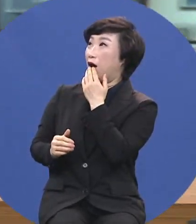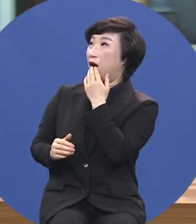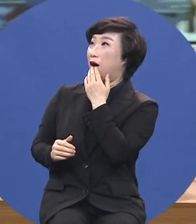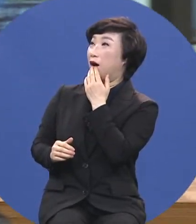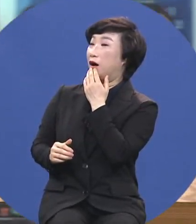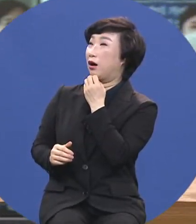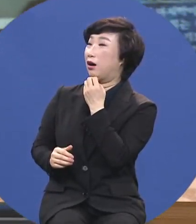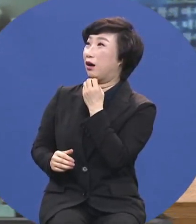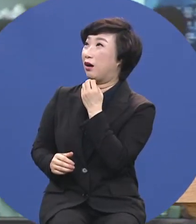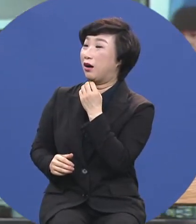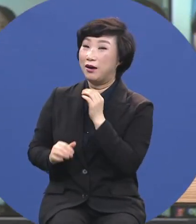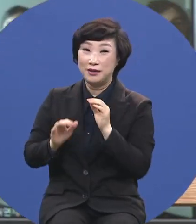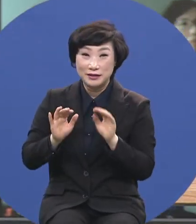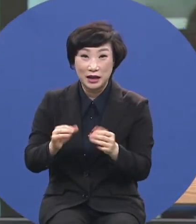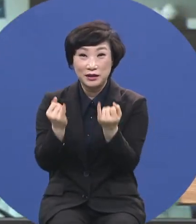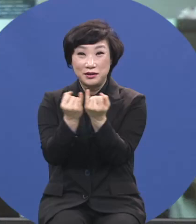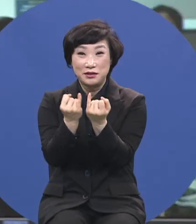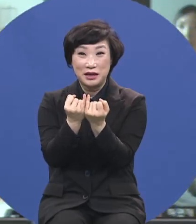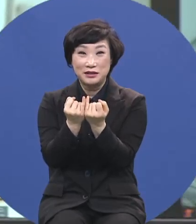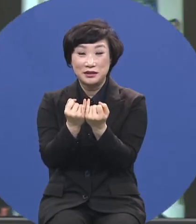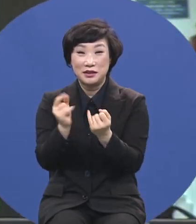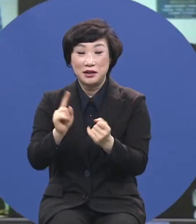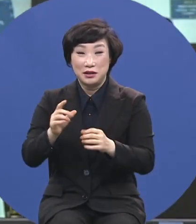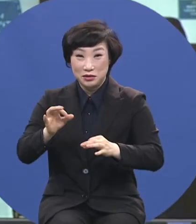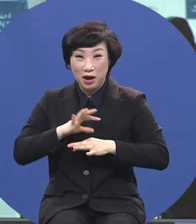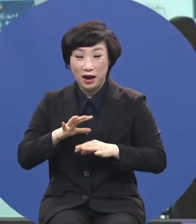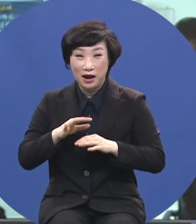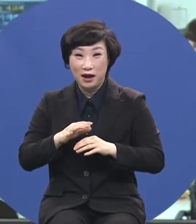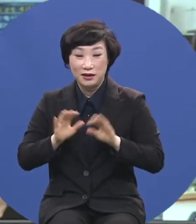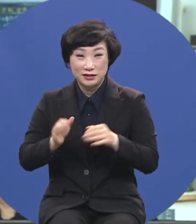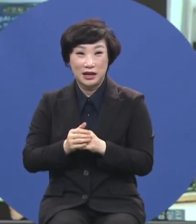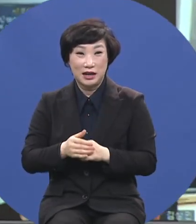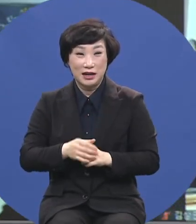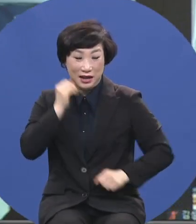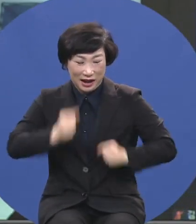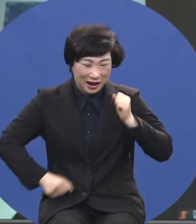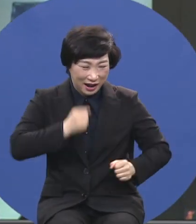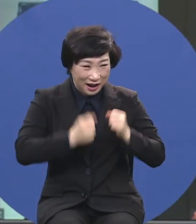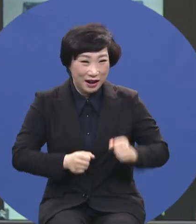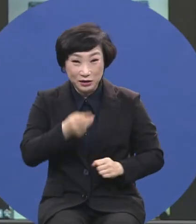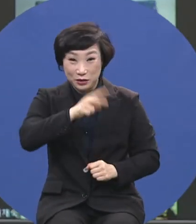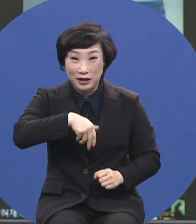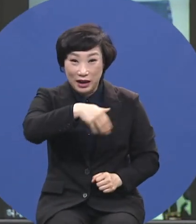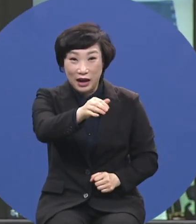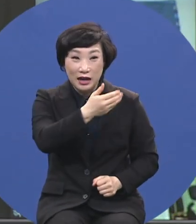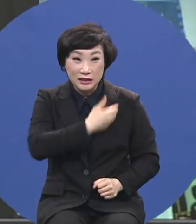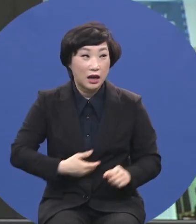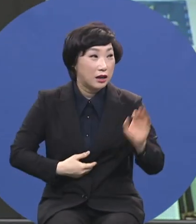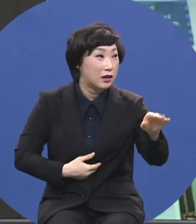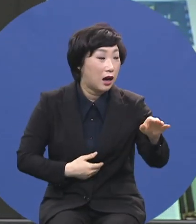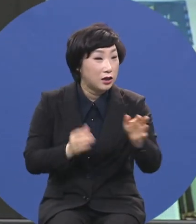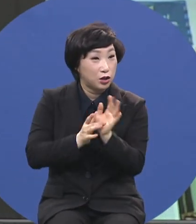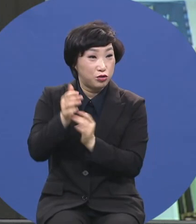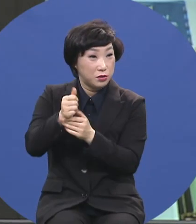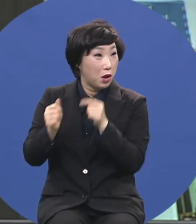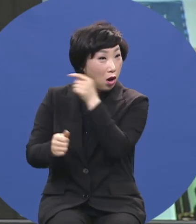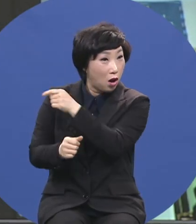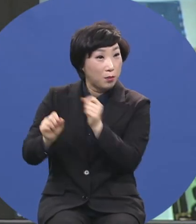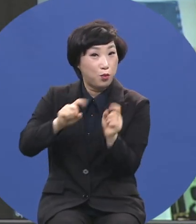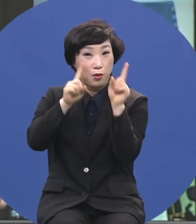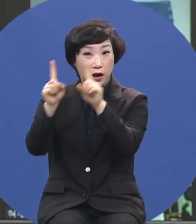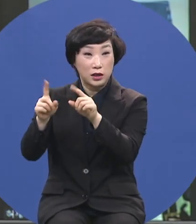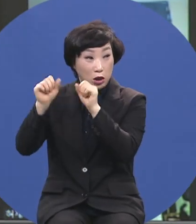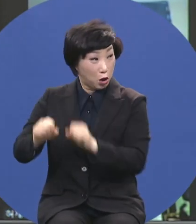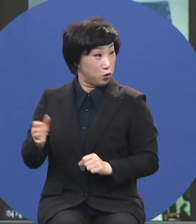그러니까 이 여자들이 막 열심히 제자들에게 와서 예수님이 다시 부활했다고 말했어요.